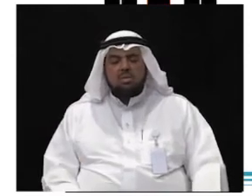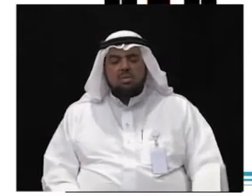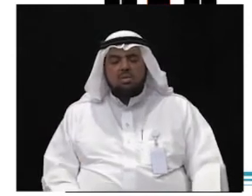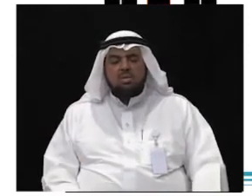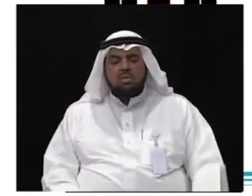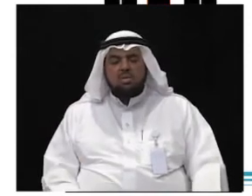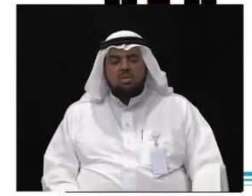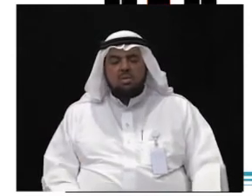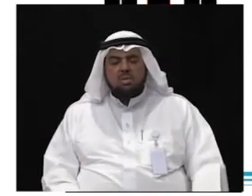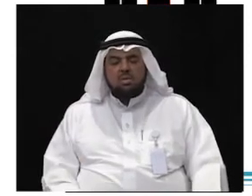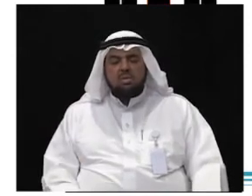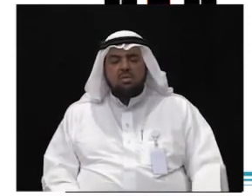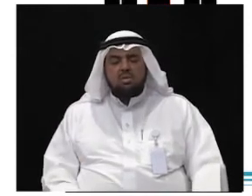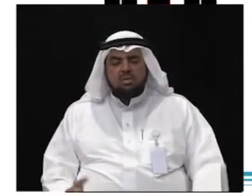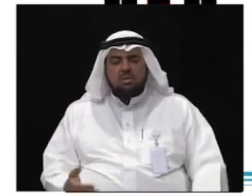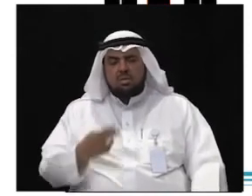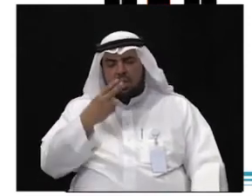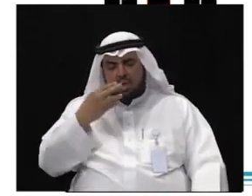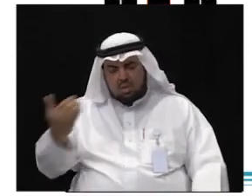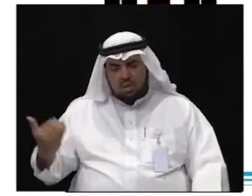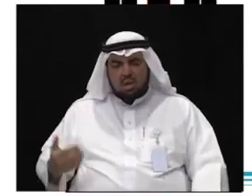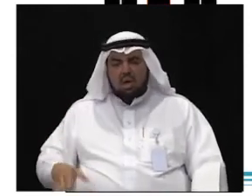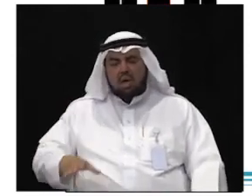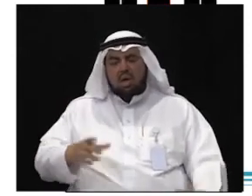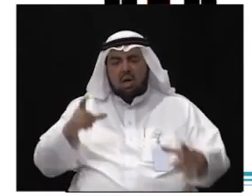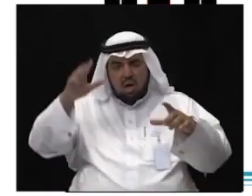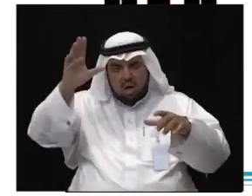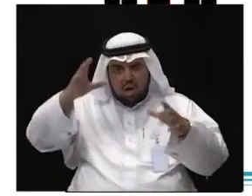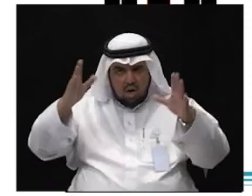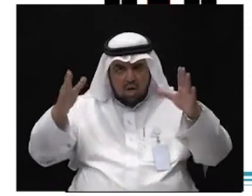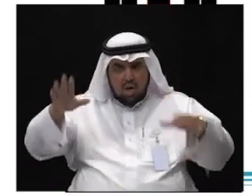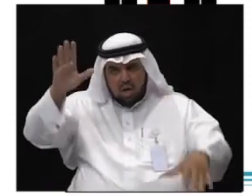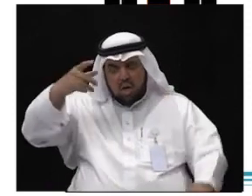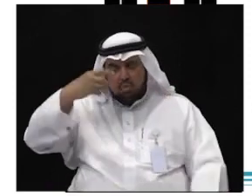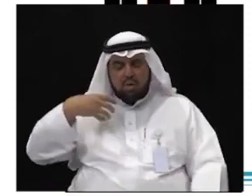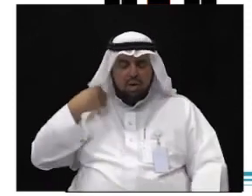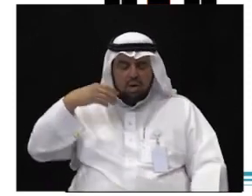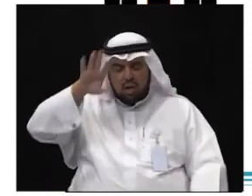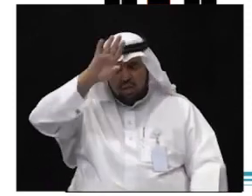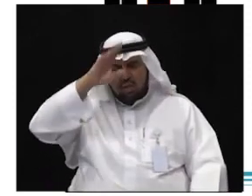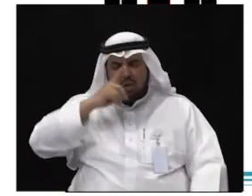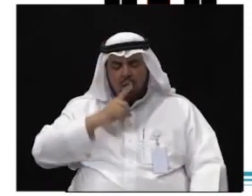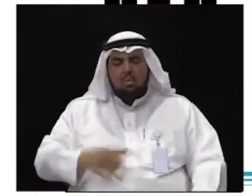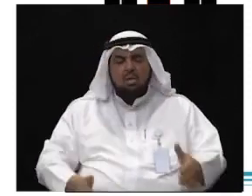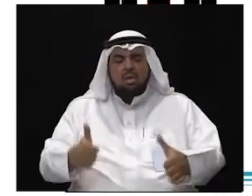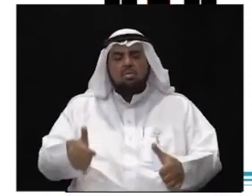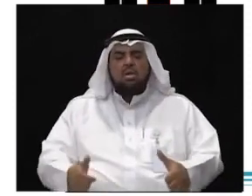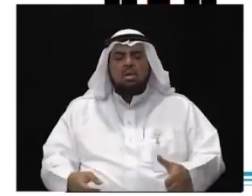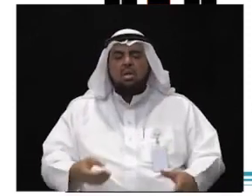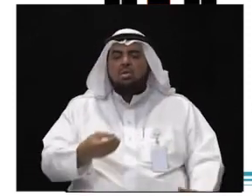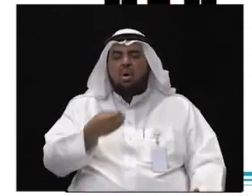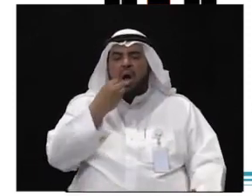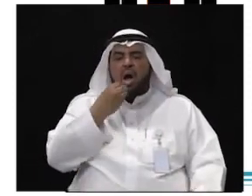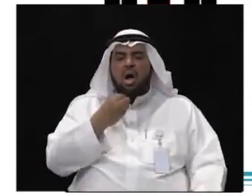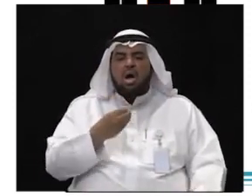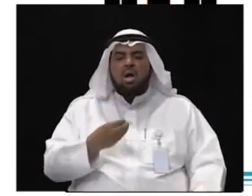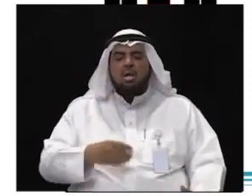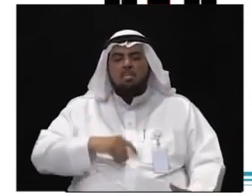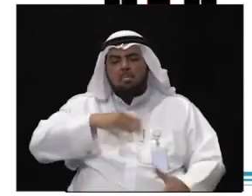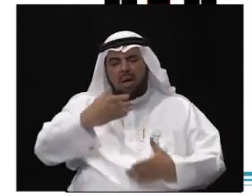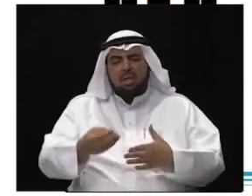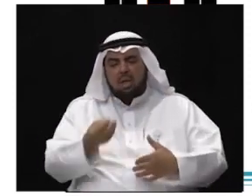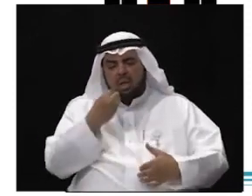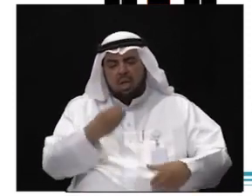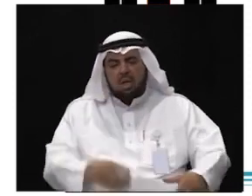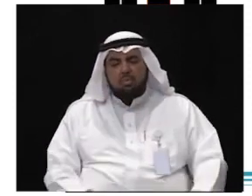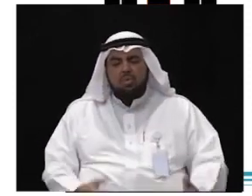نجح عبد العزيز في العودة إلى القائمة الرئيسية، ثم أراد أن يختبر أدعية بعد الفراغ من الطعام،